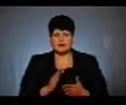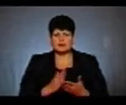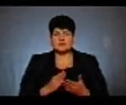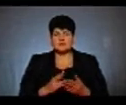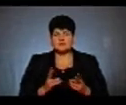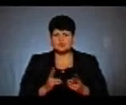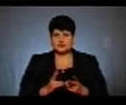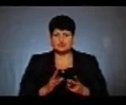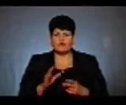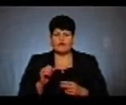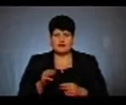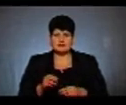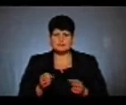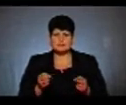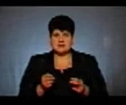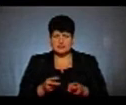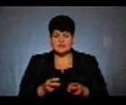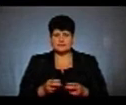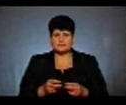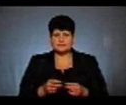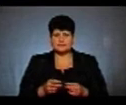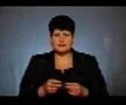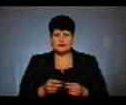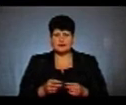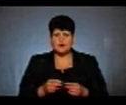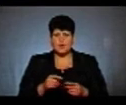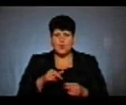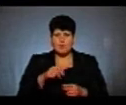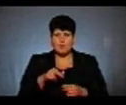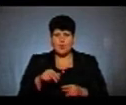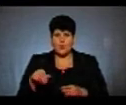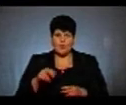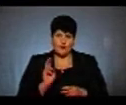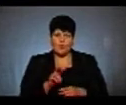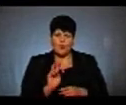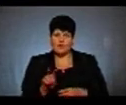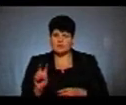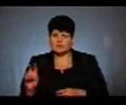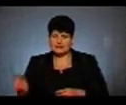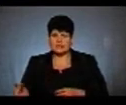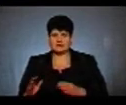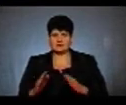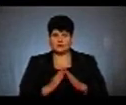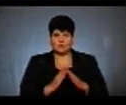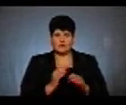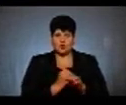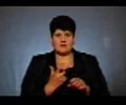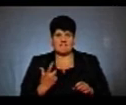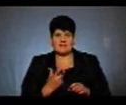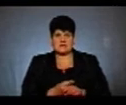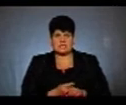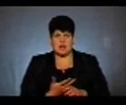що ветеринарний спеціаліст, клінічний ветеринарний лікар обходить двори і проводить вакцинацію цих